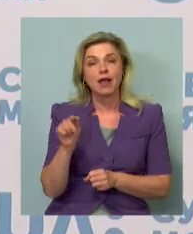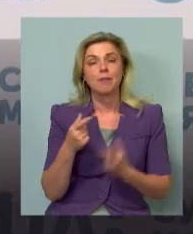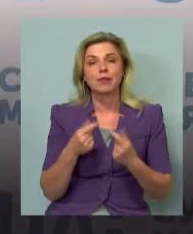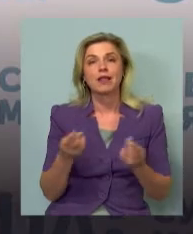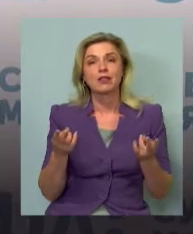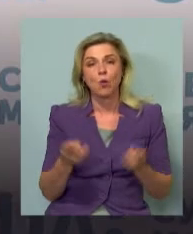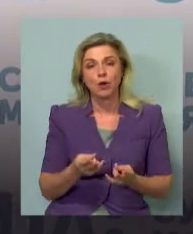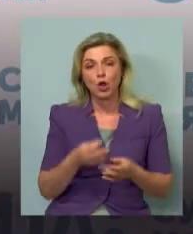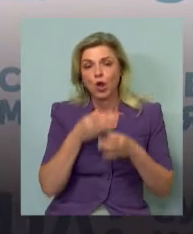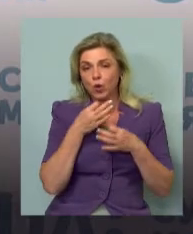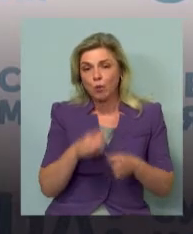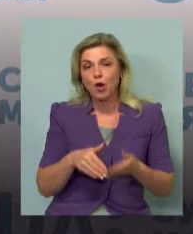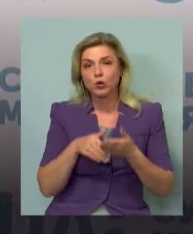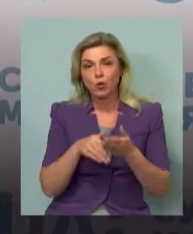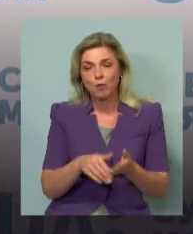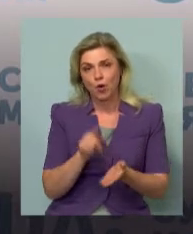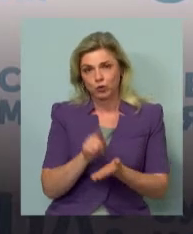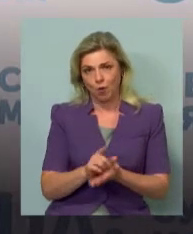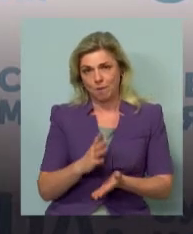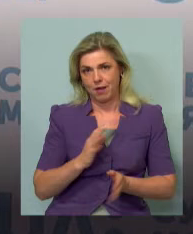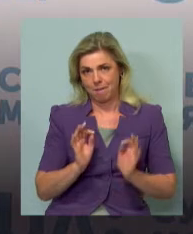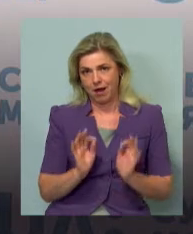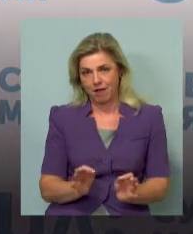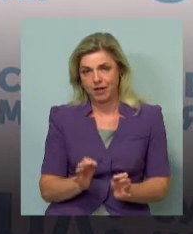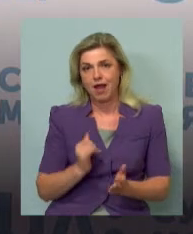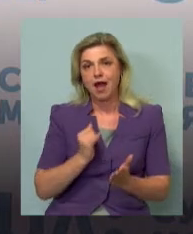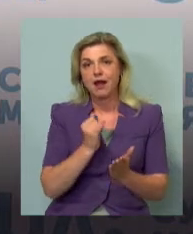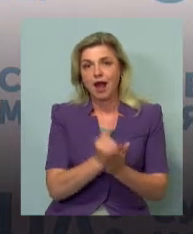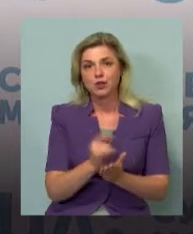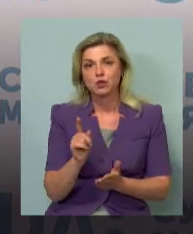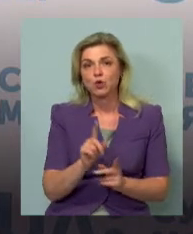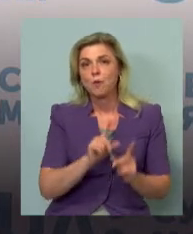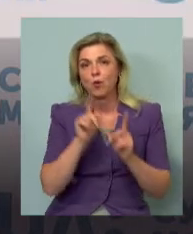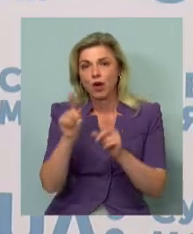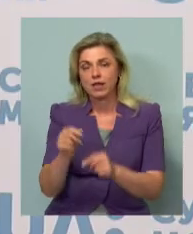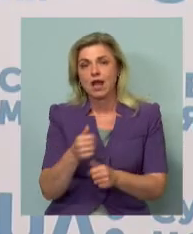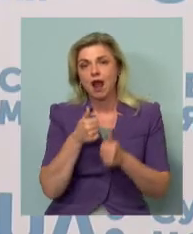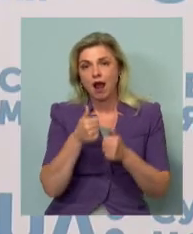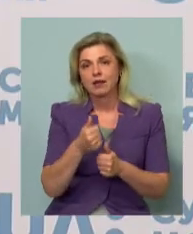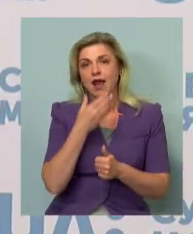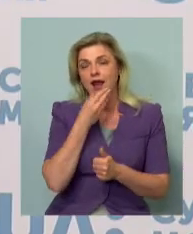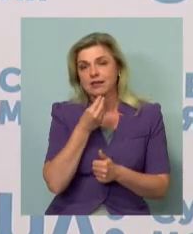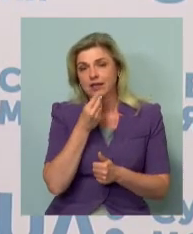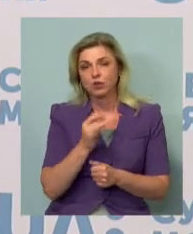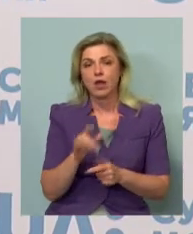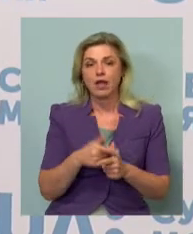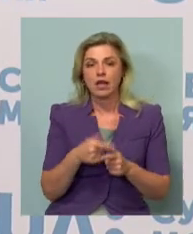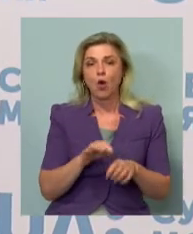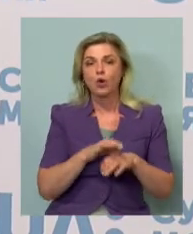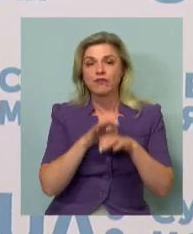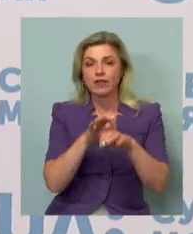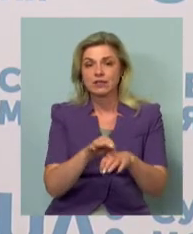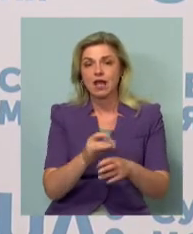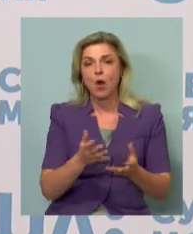необхідним. Тобто будь-яка допомога має бути правильною. Заради того, щоб поїхати, зробити гарну картинку, або відвести і потім